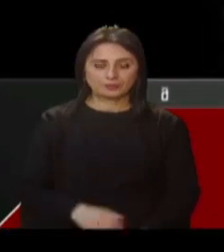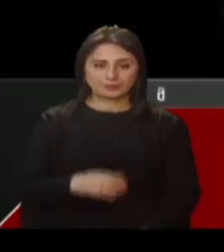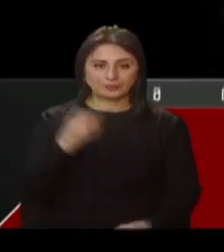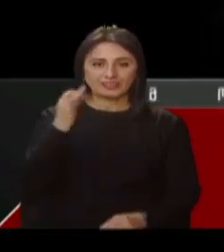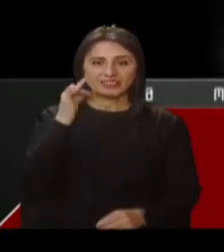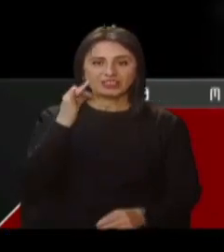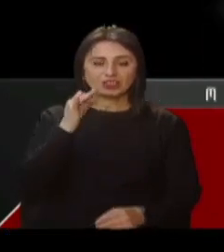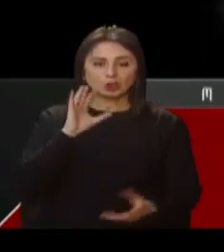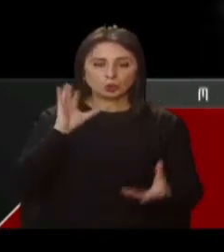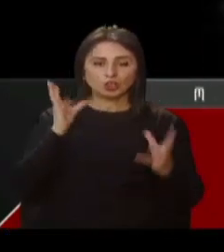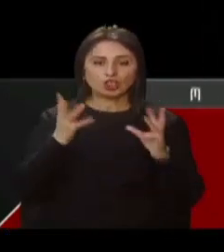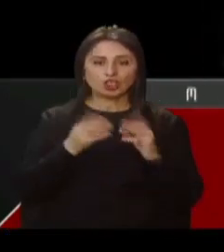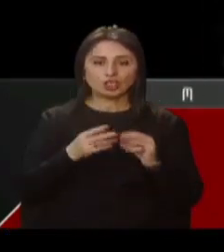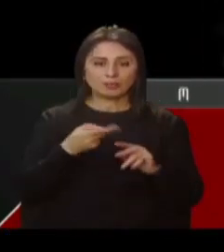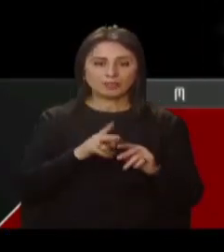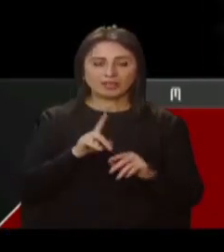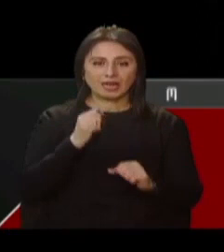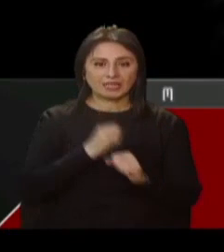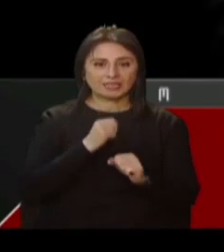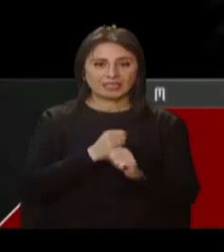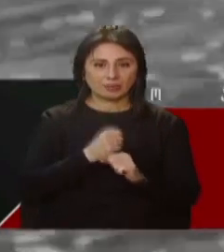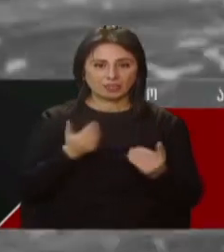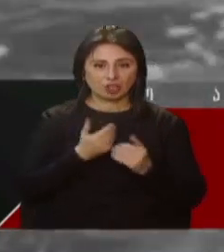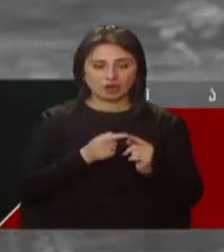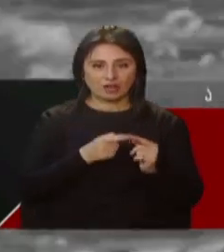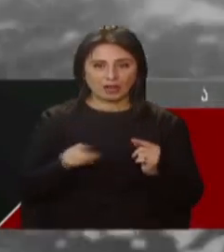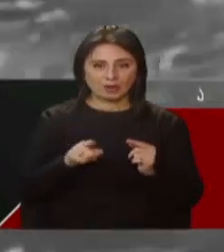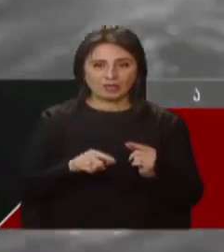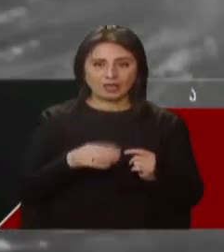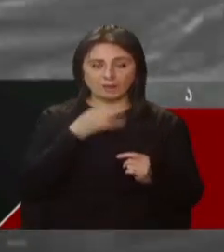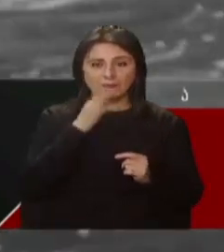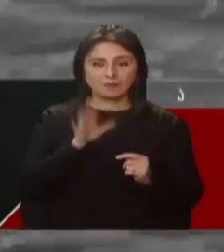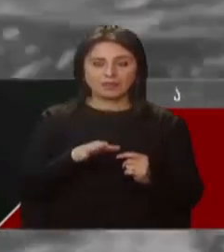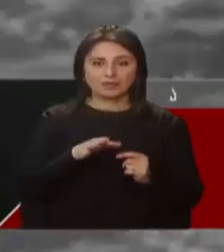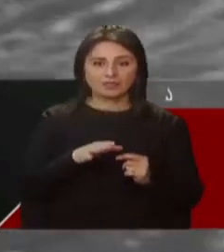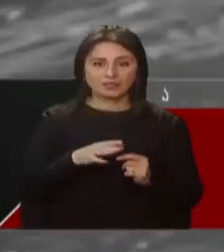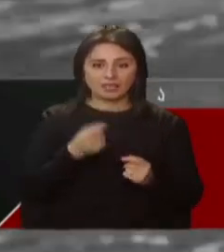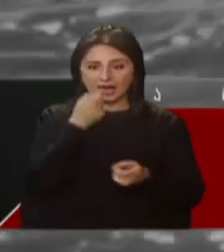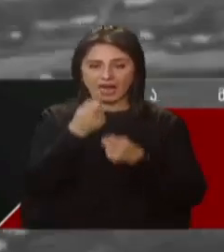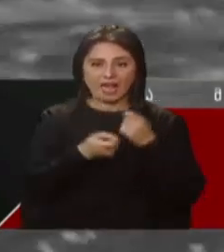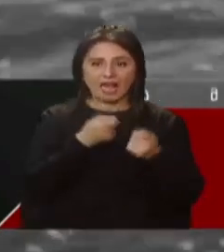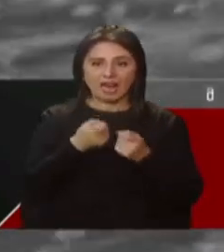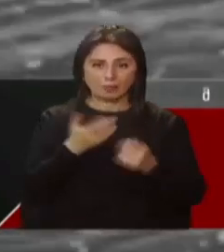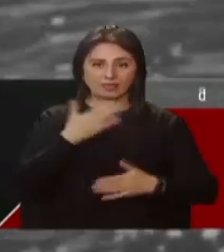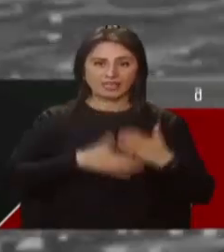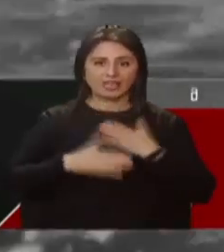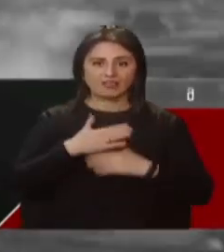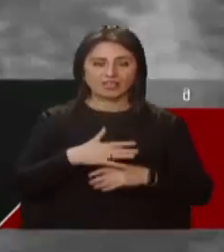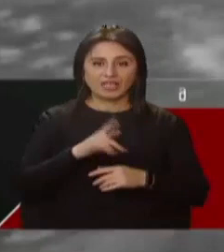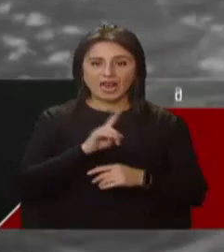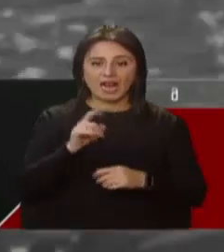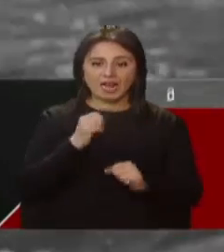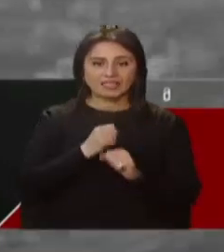რეტროსპექტივა ეს არის შეჯამება იმისა, რაც გააკეთე ცხოვრებაში. და მე ელემენტარულად გიხარია, რომ